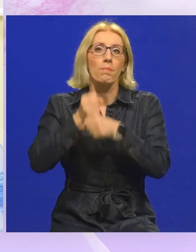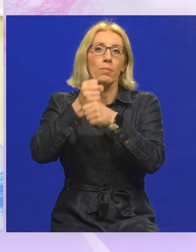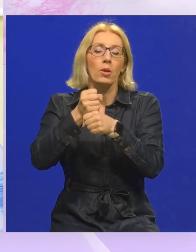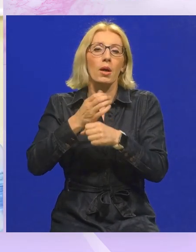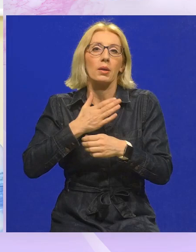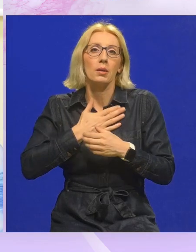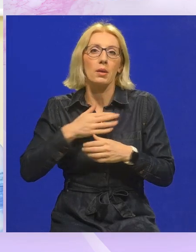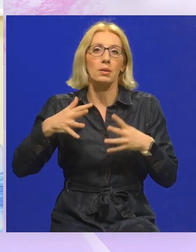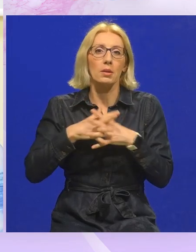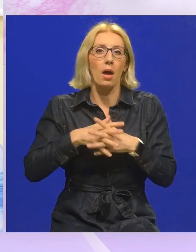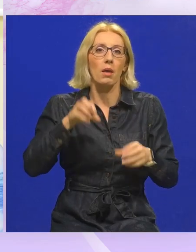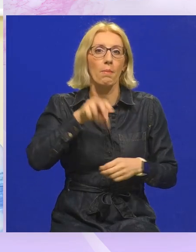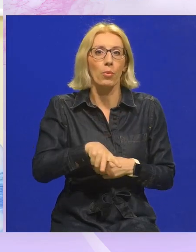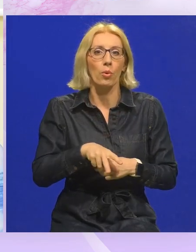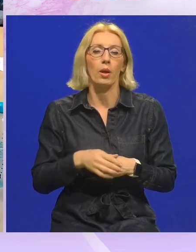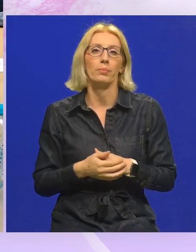Pule je ovdje neupitna.